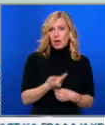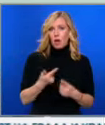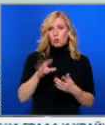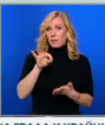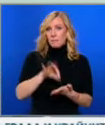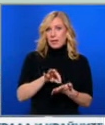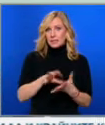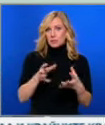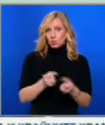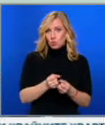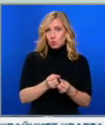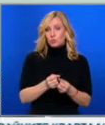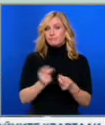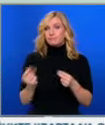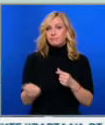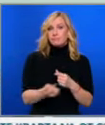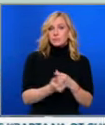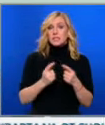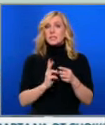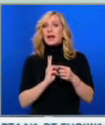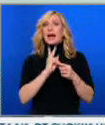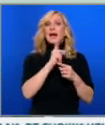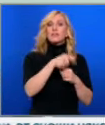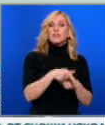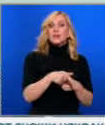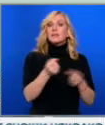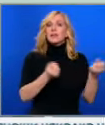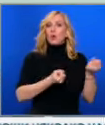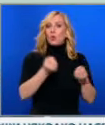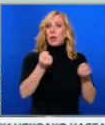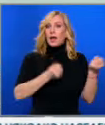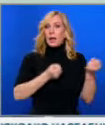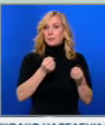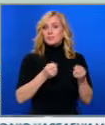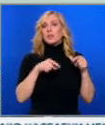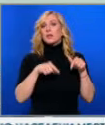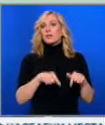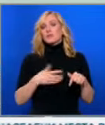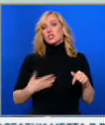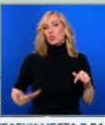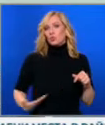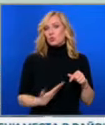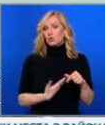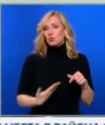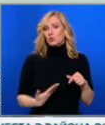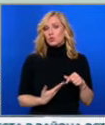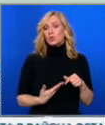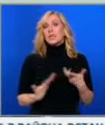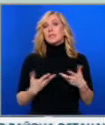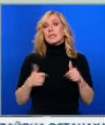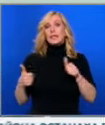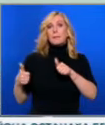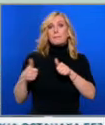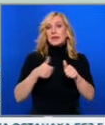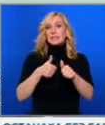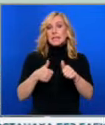место происшествието, качвайки се в моторно превозно средство. Беше необходимо да бъдат